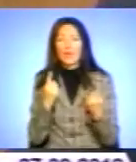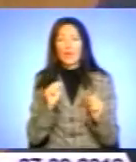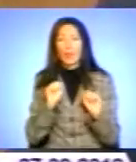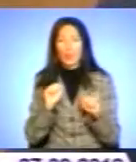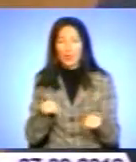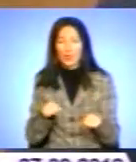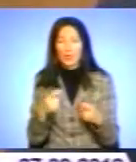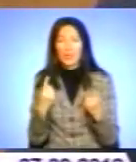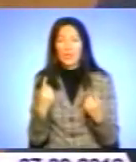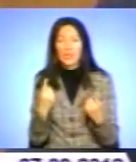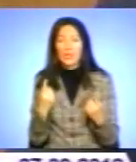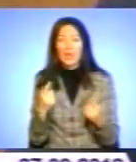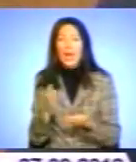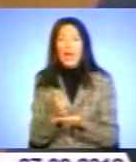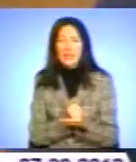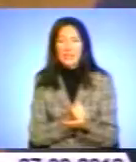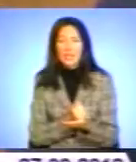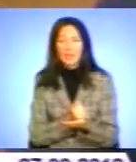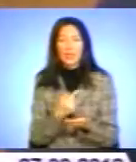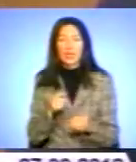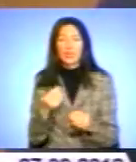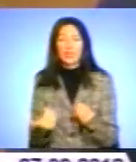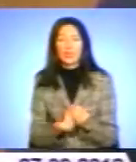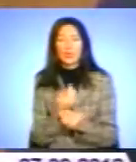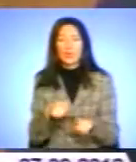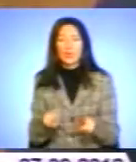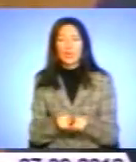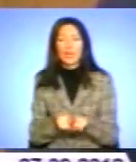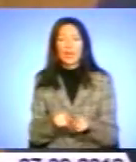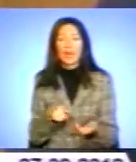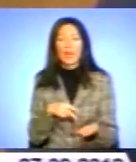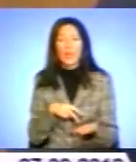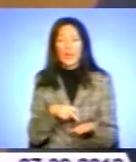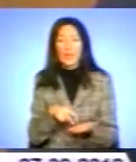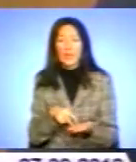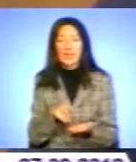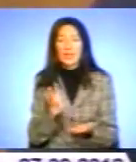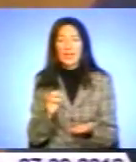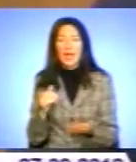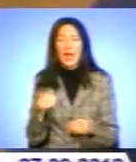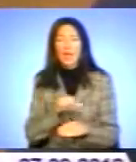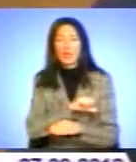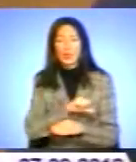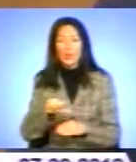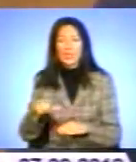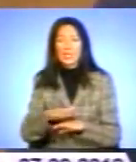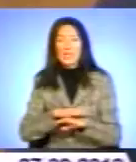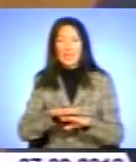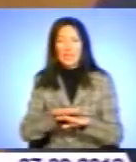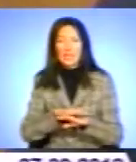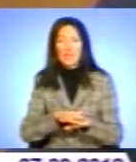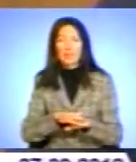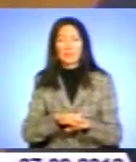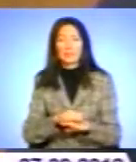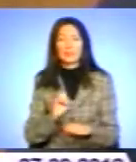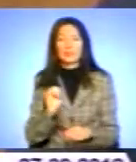можливості, великі резерви і знову ж таки вихід на зовнішні ринки.